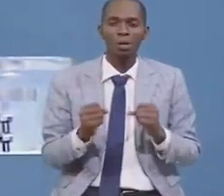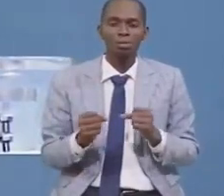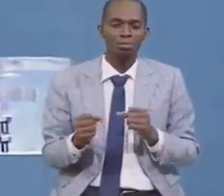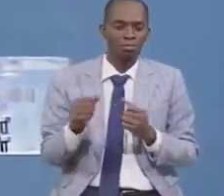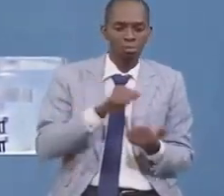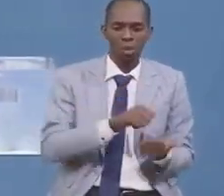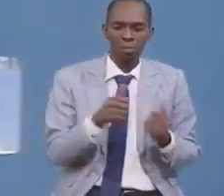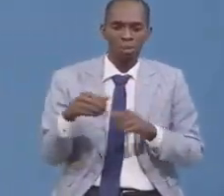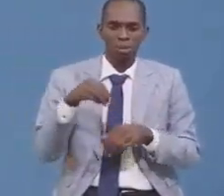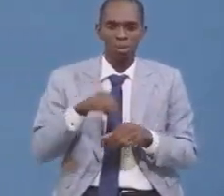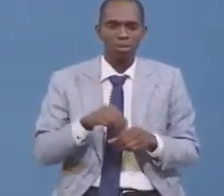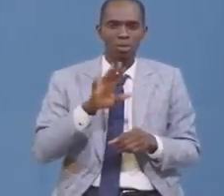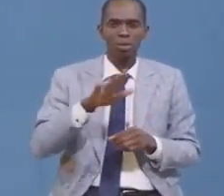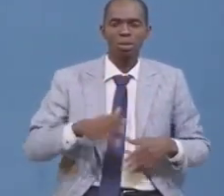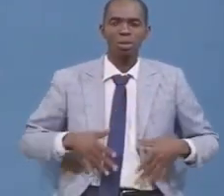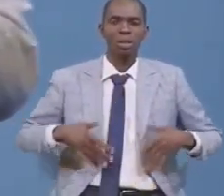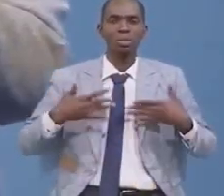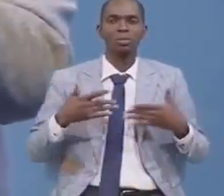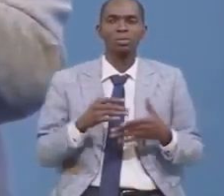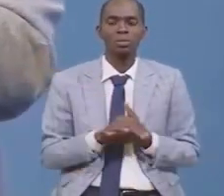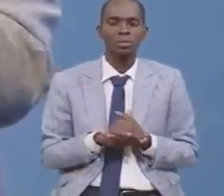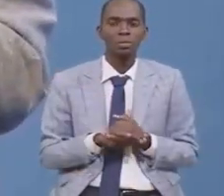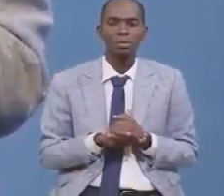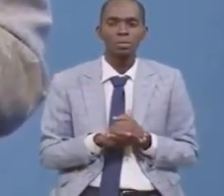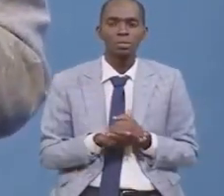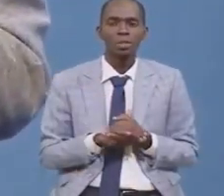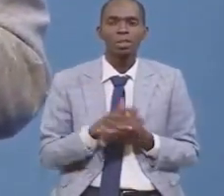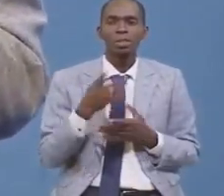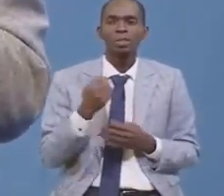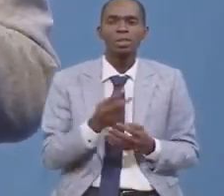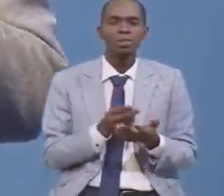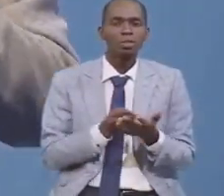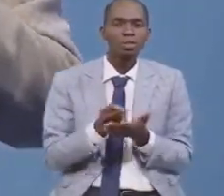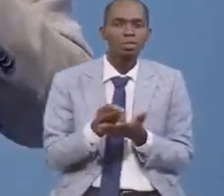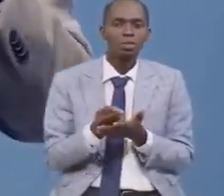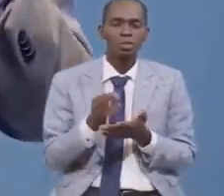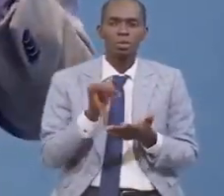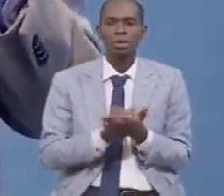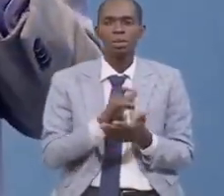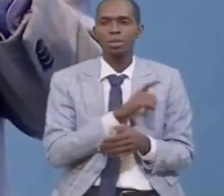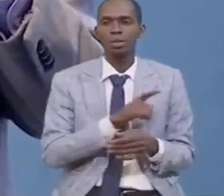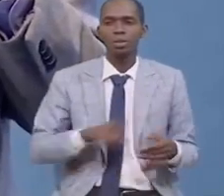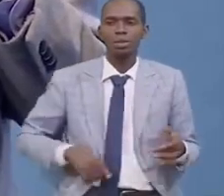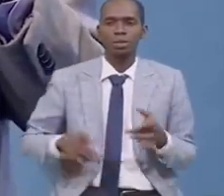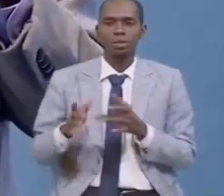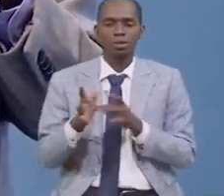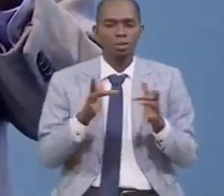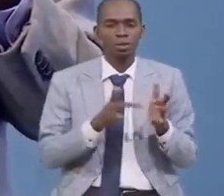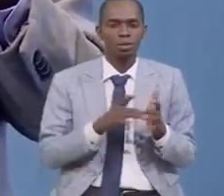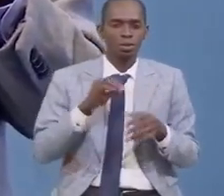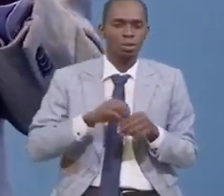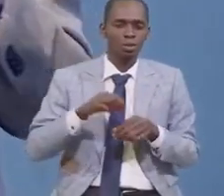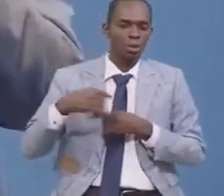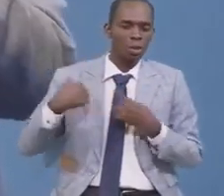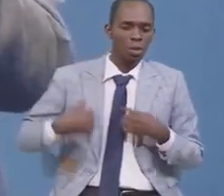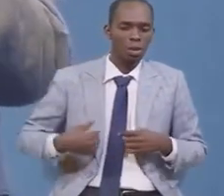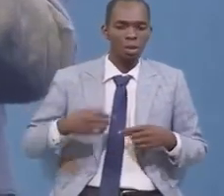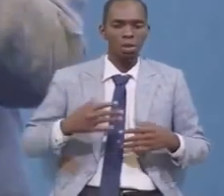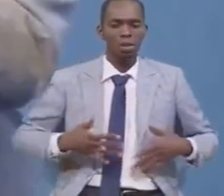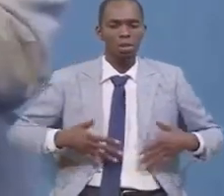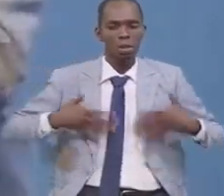life, ఆయన మీ జీవితంలో తన సత్యానికి సంబంధించిన నిశ్చయతనిస్తున్నాడు. The Lord Jesus in your heart, in your mind, in